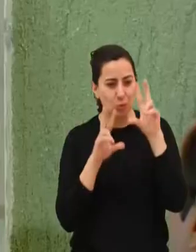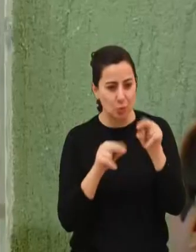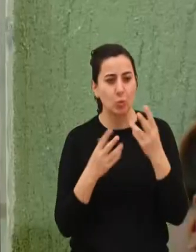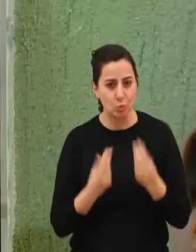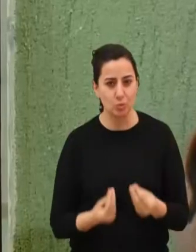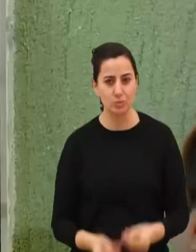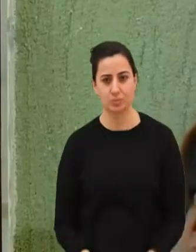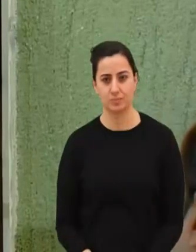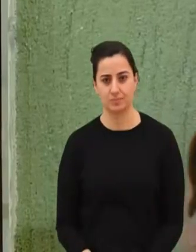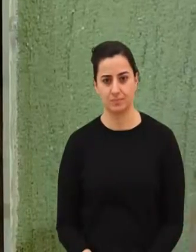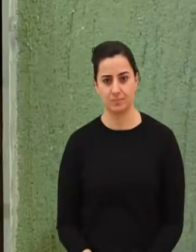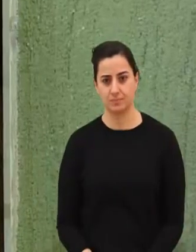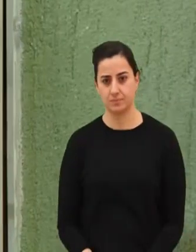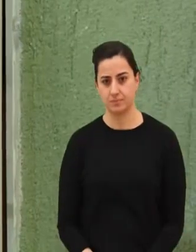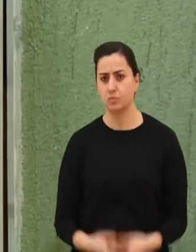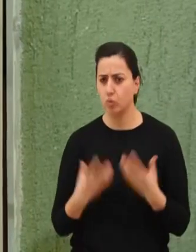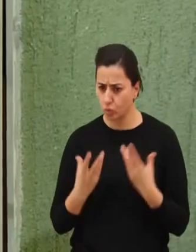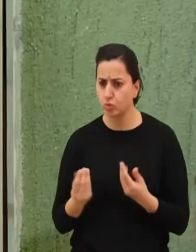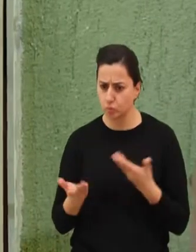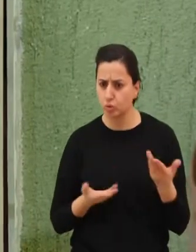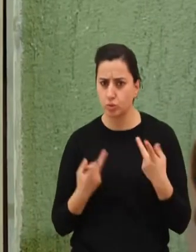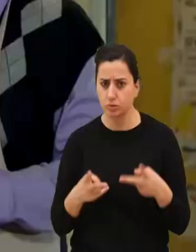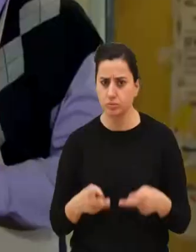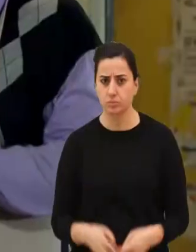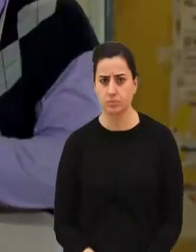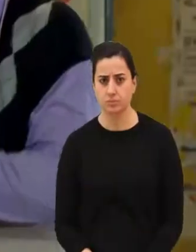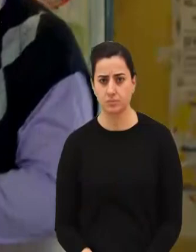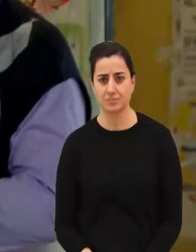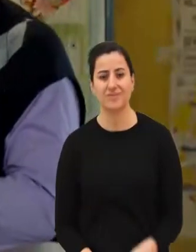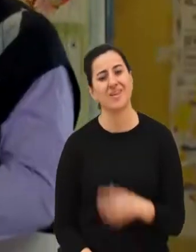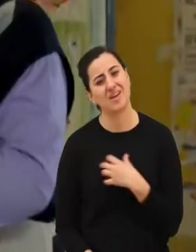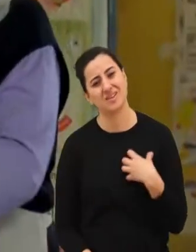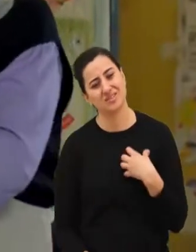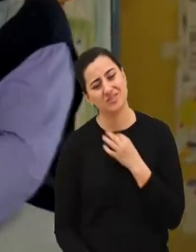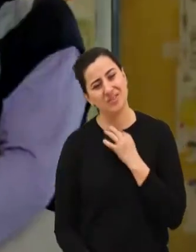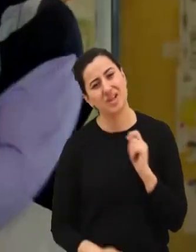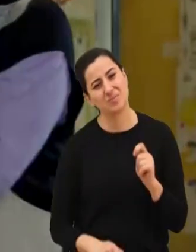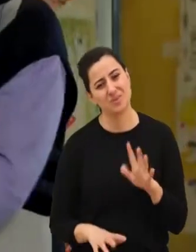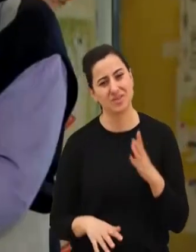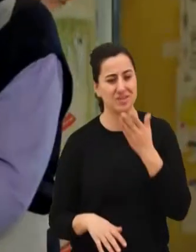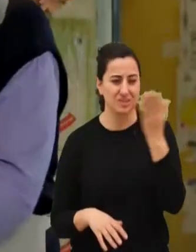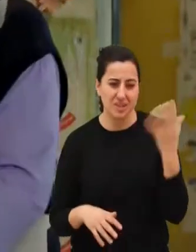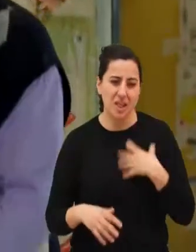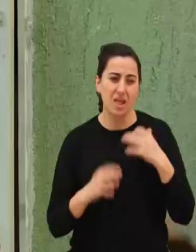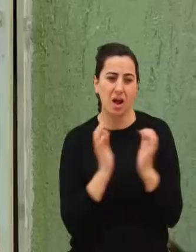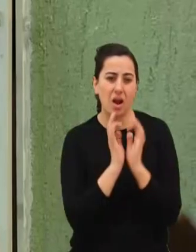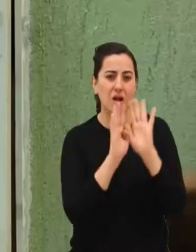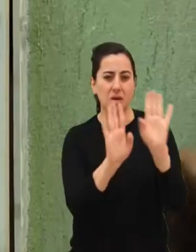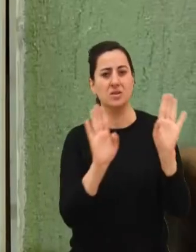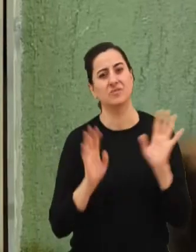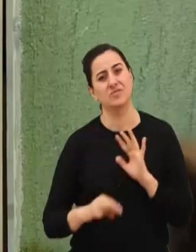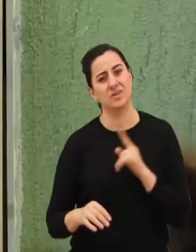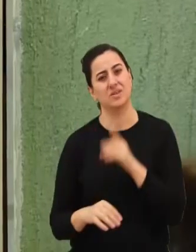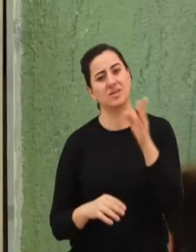be? Aa, olur tabii. Olmaz mı? Tabii de yani. Anacığım bak yapma ne olur bak. Herkesin kendine göre devi düzeni var